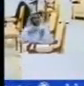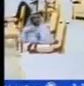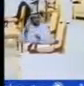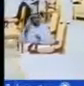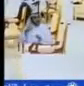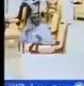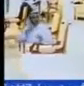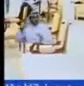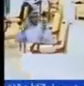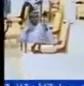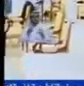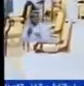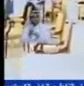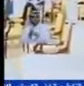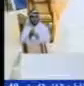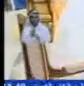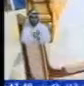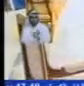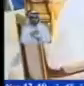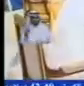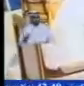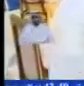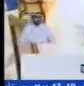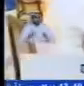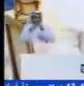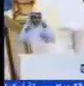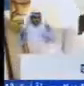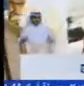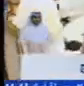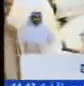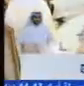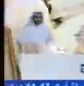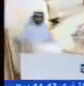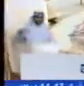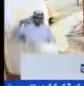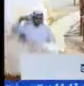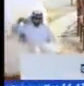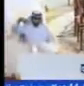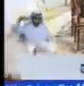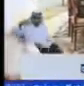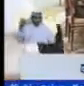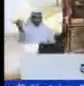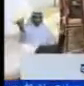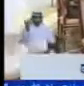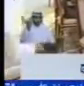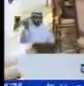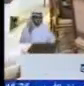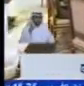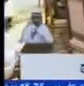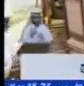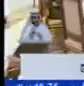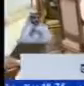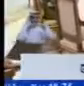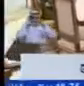تنويع مصادر الدخل غير النفط بالنسبة لدول مجلس التعاون. واطلعت اللجنة التنسيقية على تقرير المتابعة بشأن المواضيع